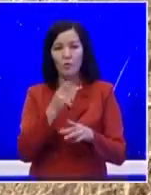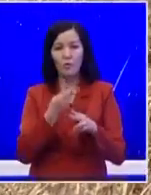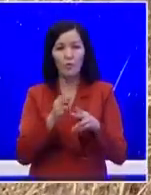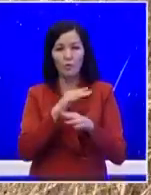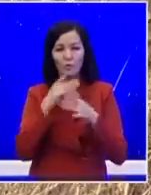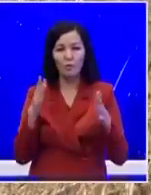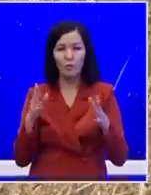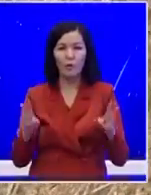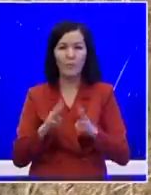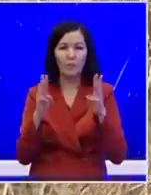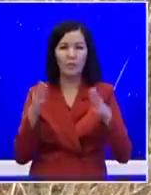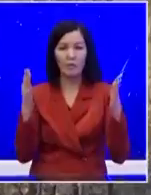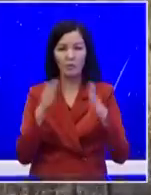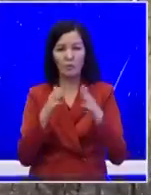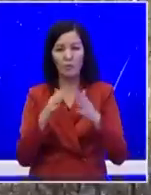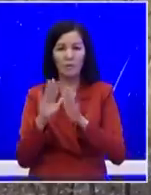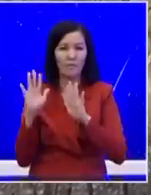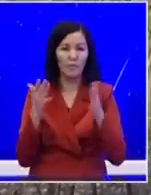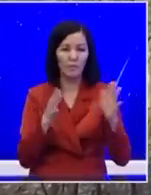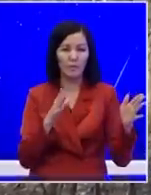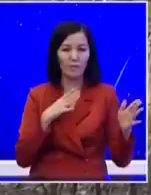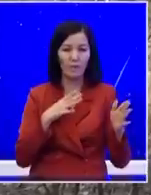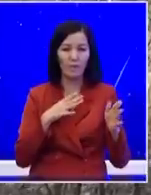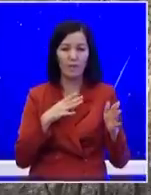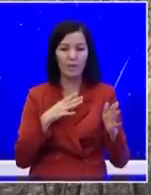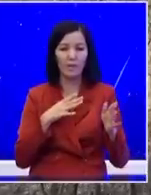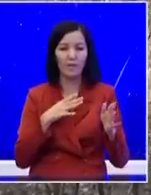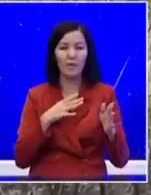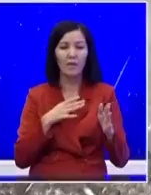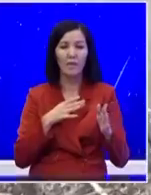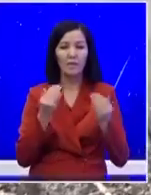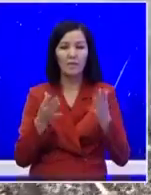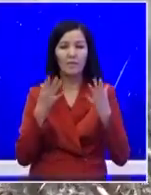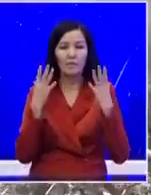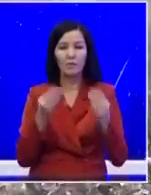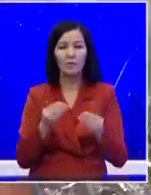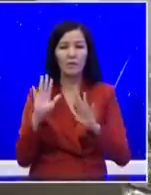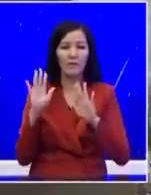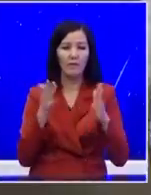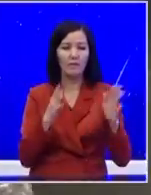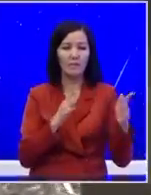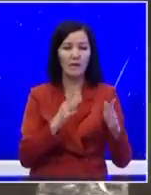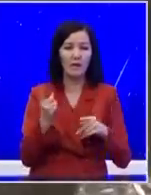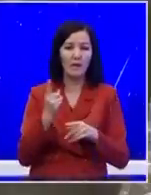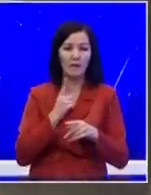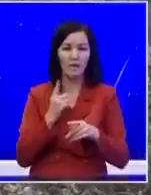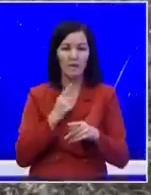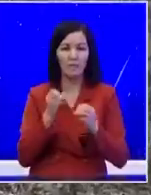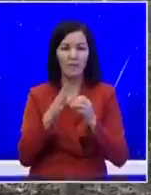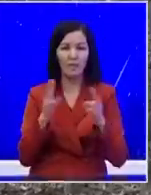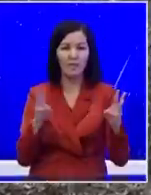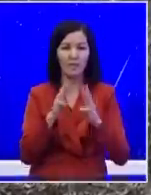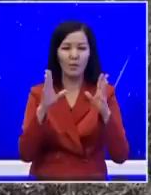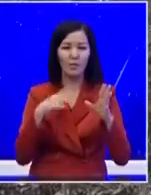только возгораниями в домах граждан и на производственных площадях, но и на охраняемых территориях. На сегодняшний день в лесоохранных зонах произошло 15 пожаров